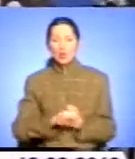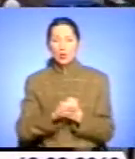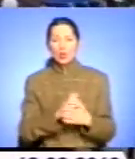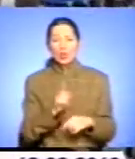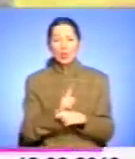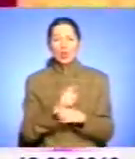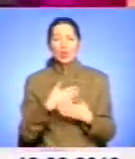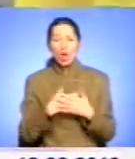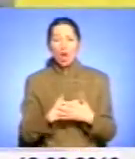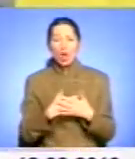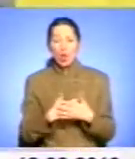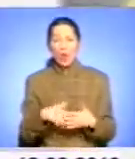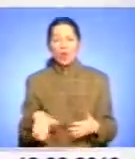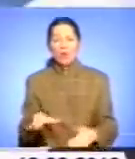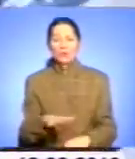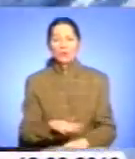громади.